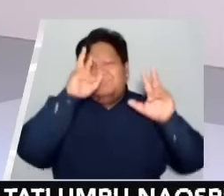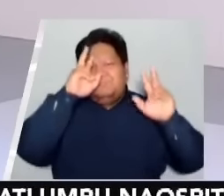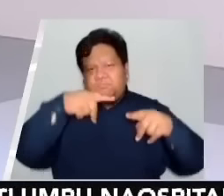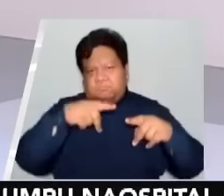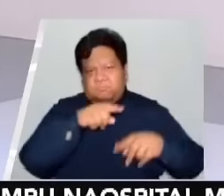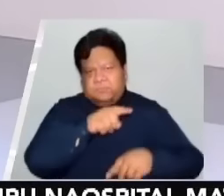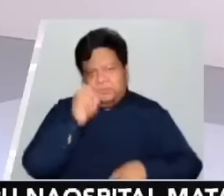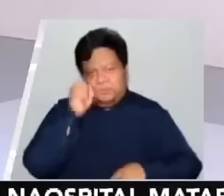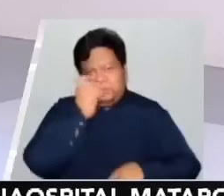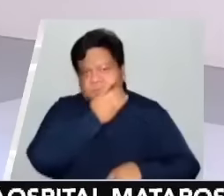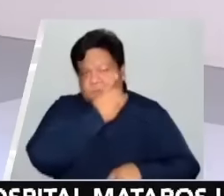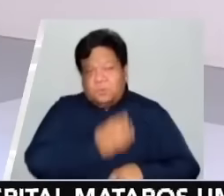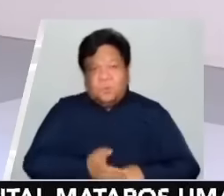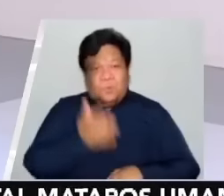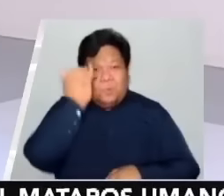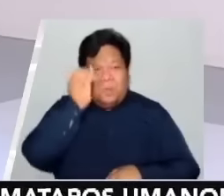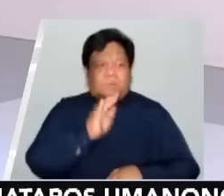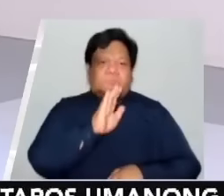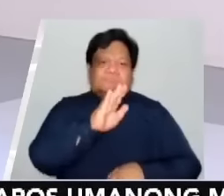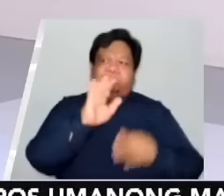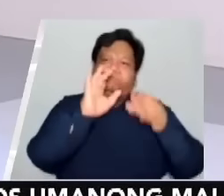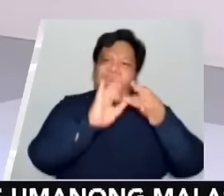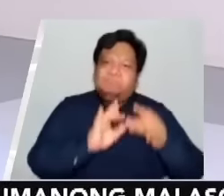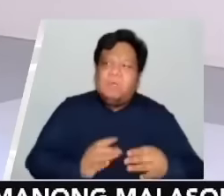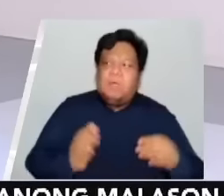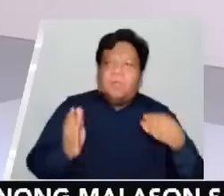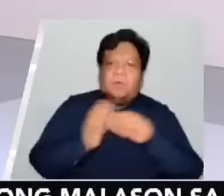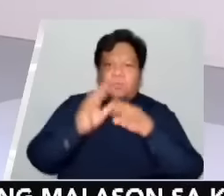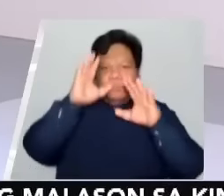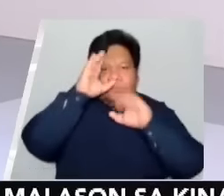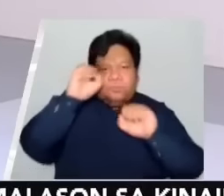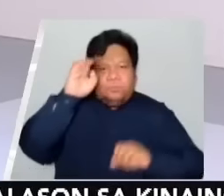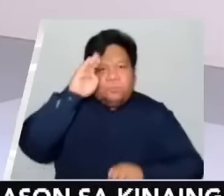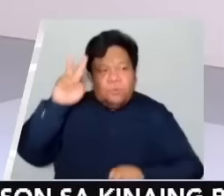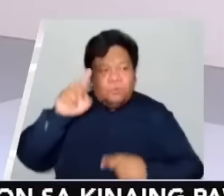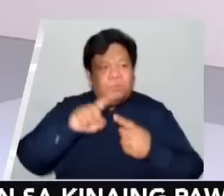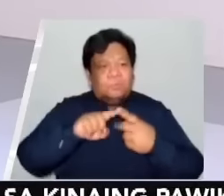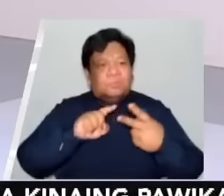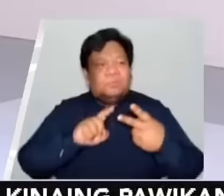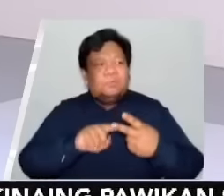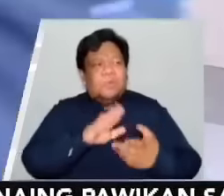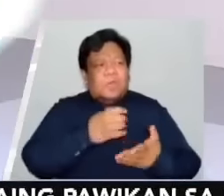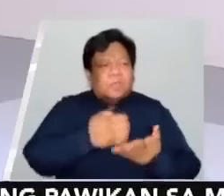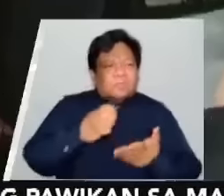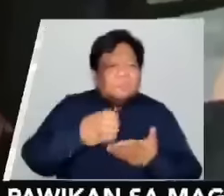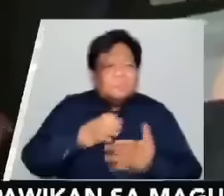ang hindi may paliwanag na gastos ng OVP confidential funds. May report si Chino Gaston.